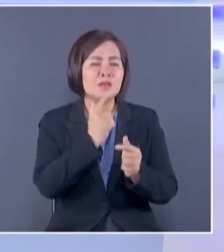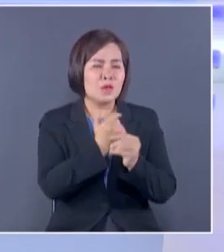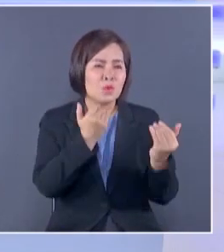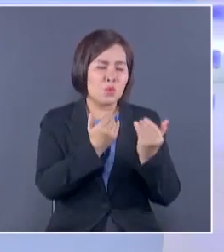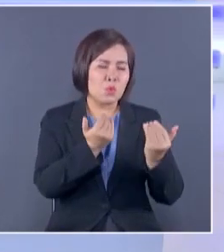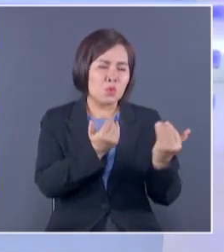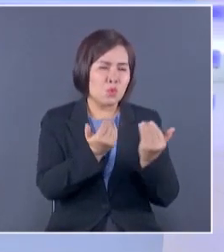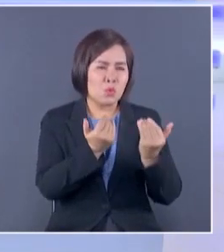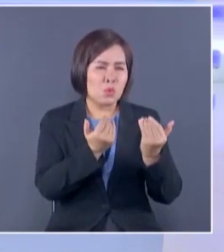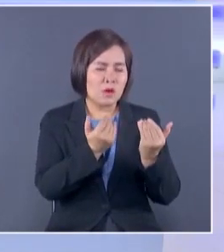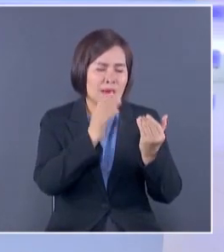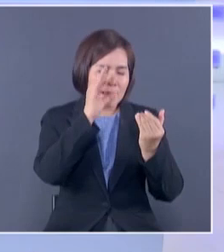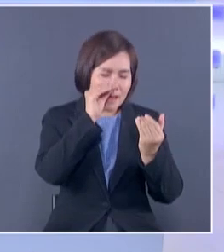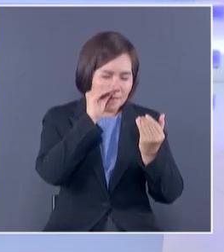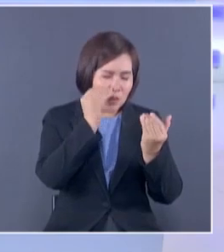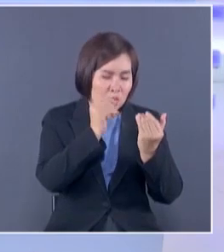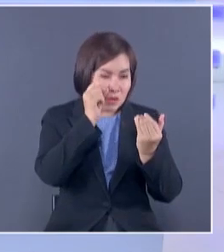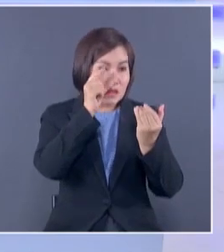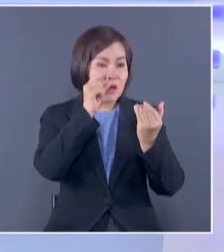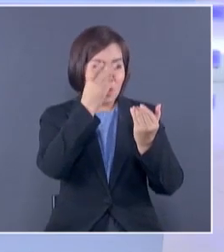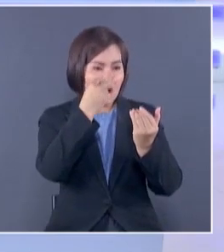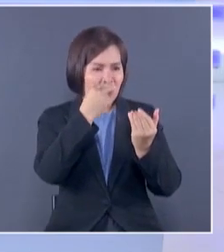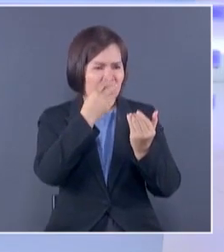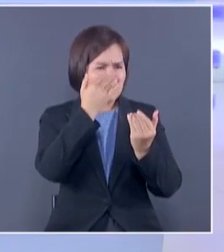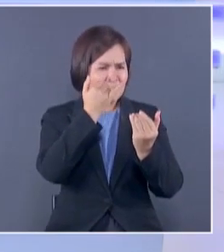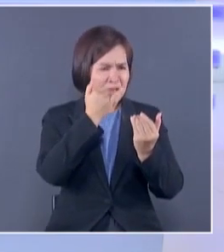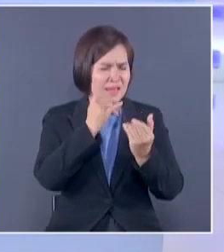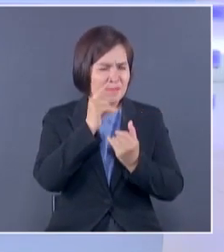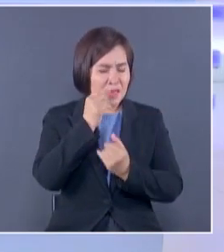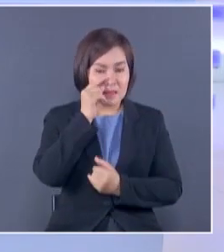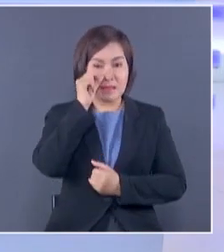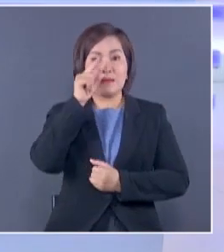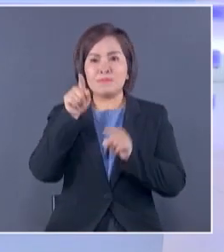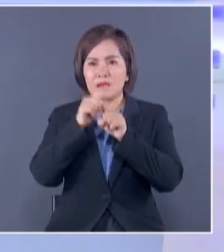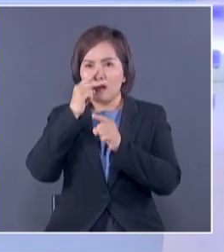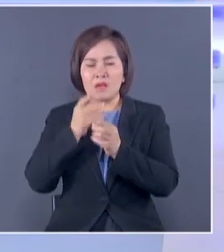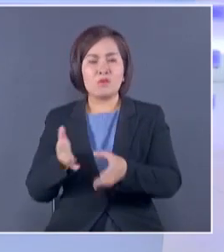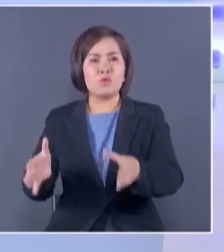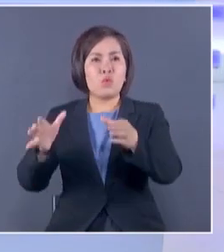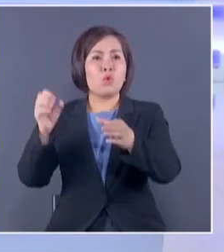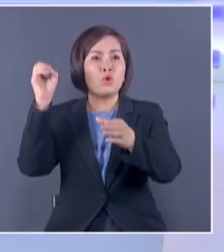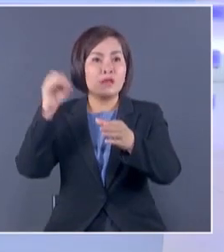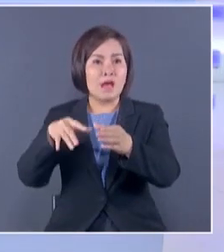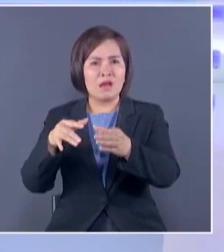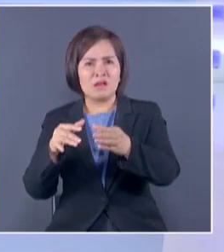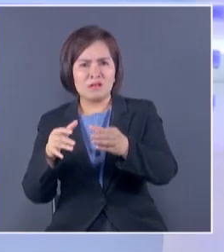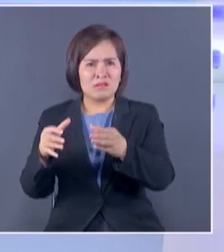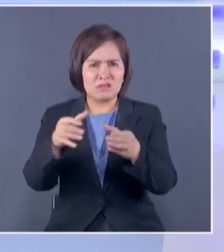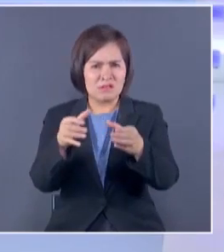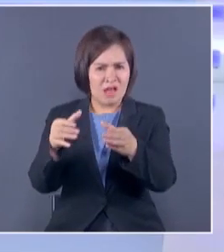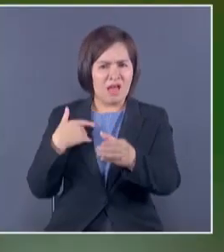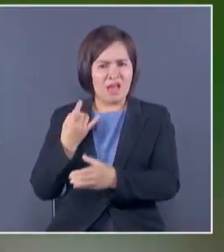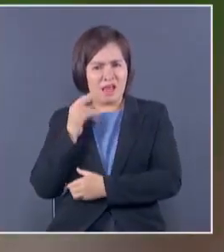ตื่นร้องไห้ตื่นขึ้นมาแม่ก็ลุกขึ้นมาดูเฮ้ยเห็นถังขยะมันขยับอยู่เอ้าปรากฏงูเลื้อยเข้ามาในห้องนอนแล้วล่ะ